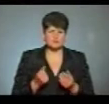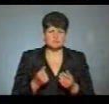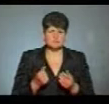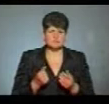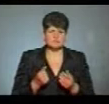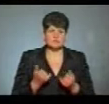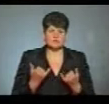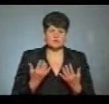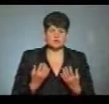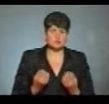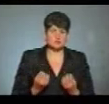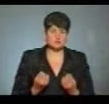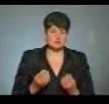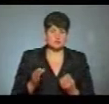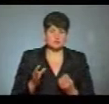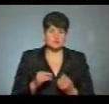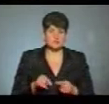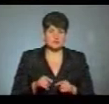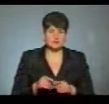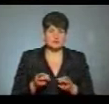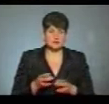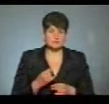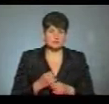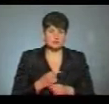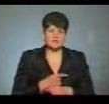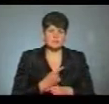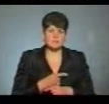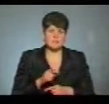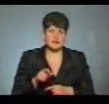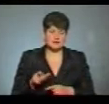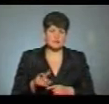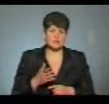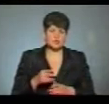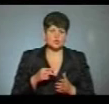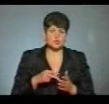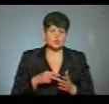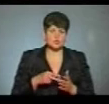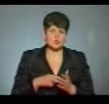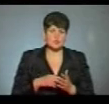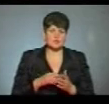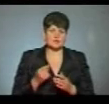в нинішній день все-таки треба зробити тим медикам, які стоять на